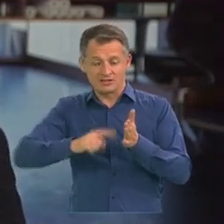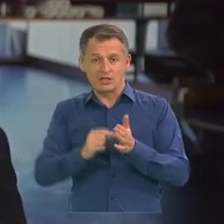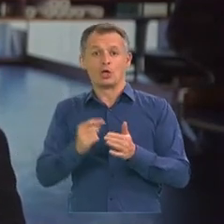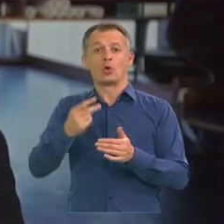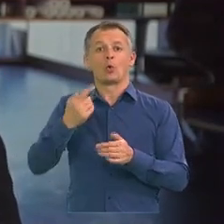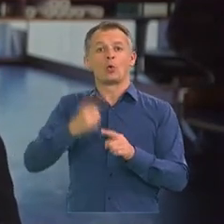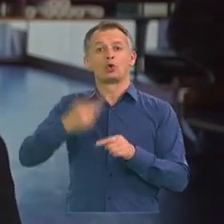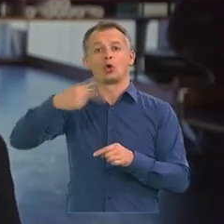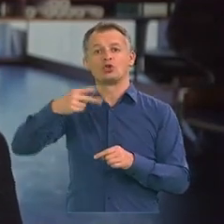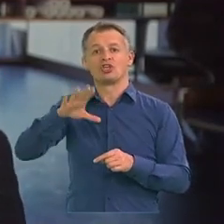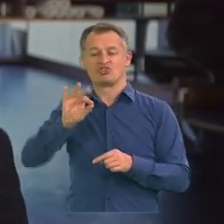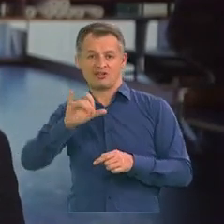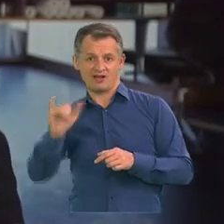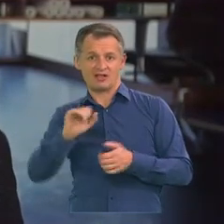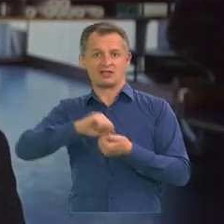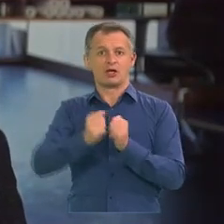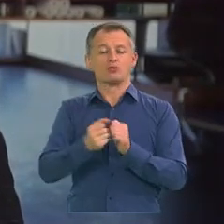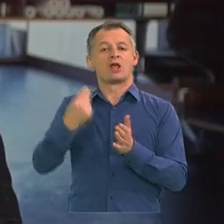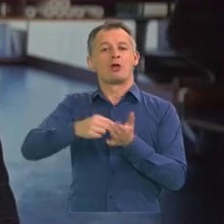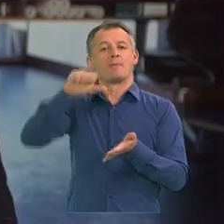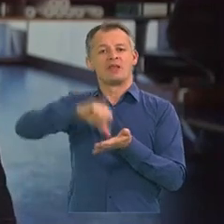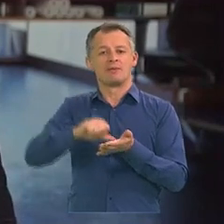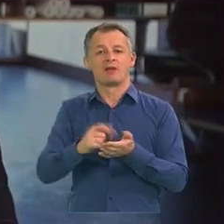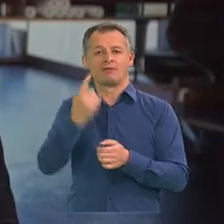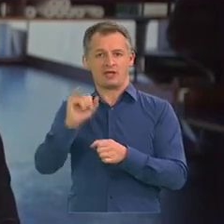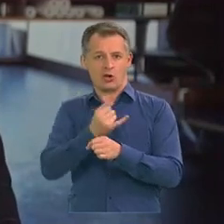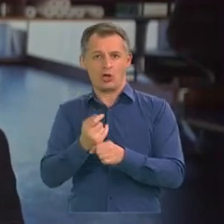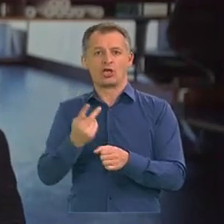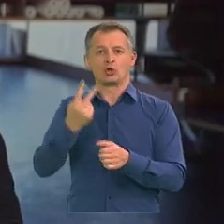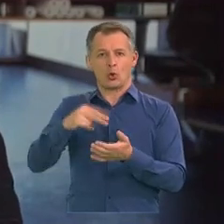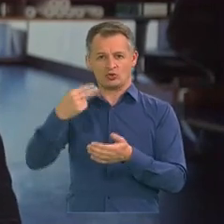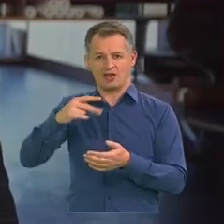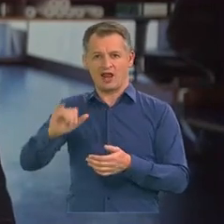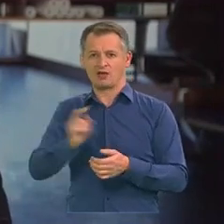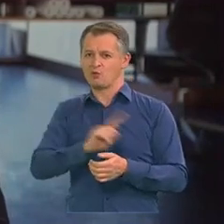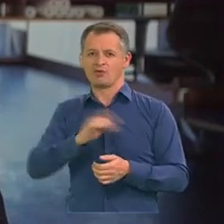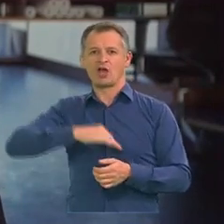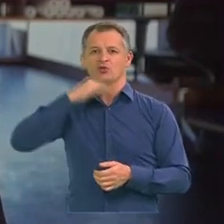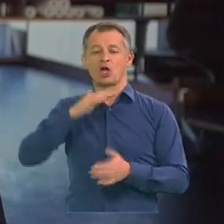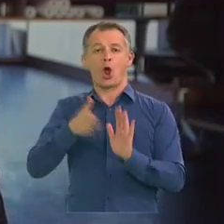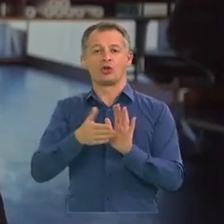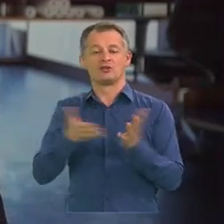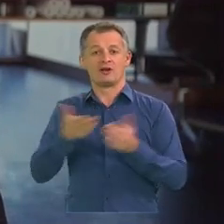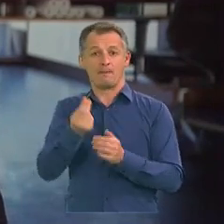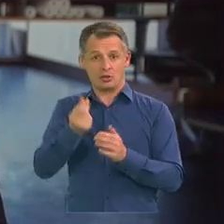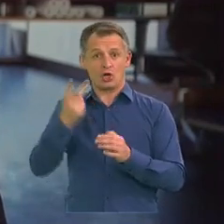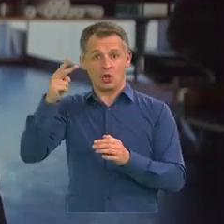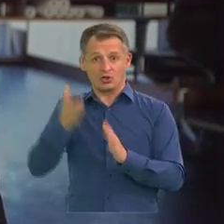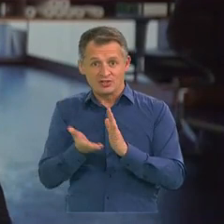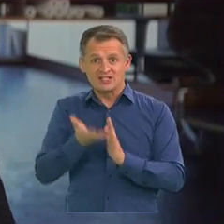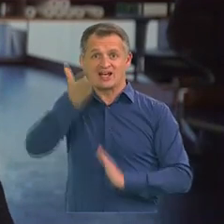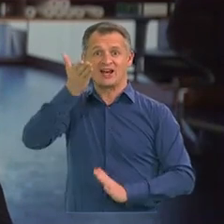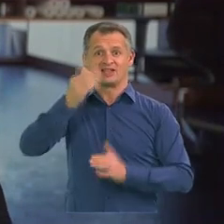250 de lei și a salariului minim de la 1 ianuarie cu 200 de lei nu vor fi de ajuns în condițiile în care prețurile vor continua să